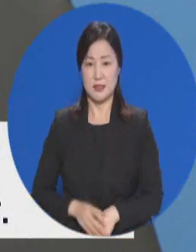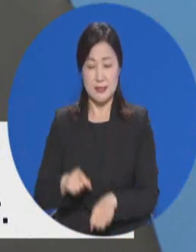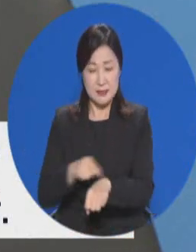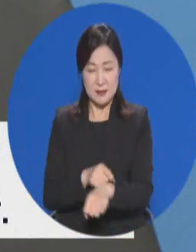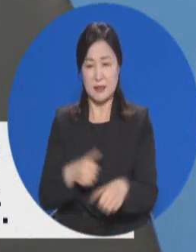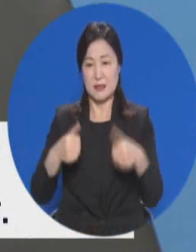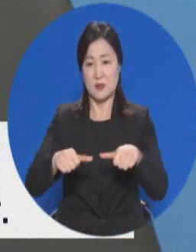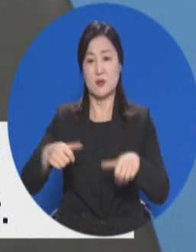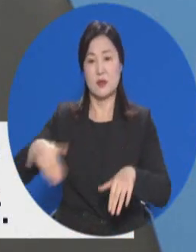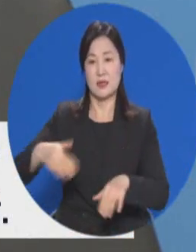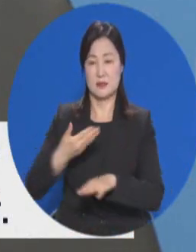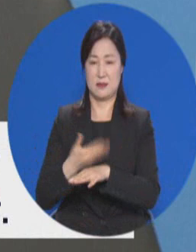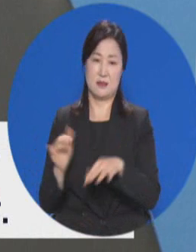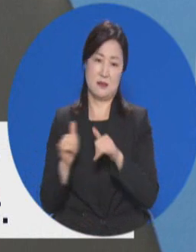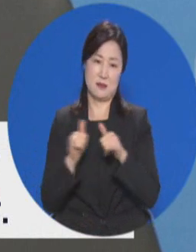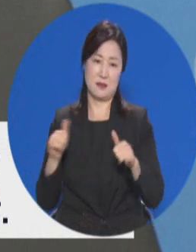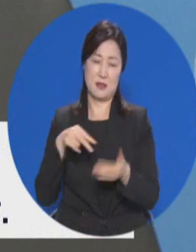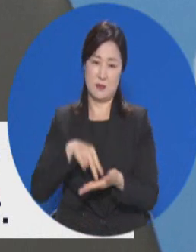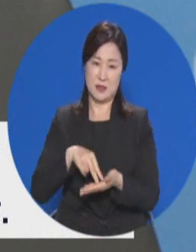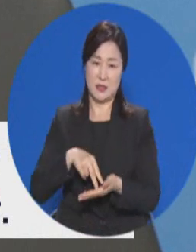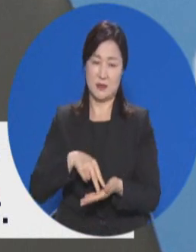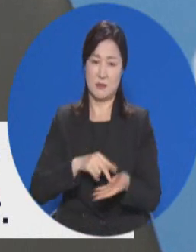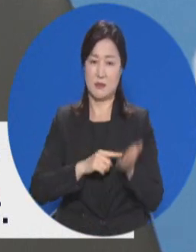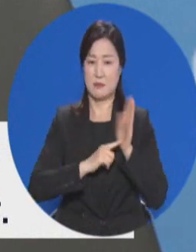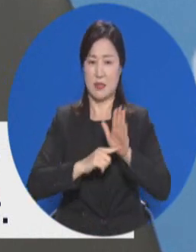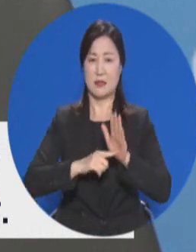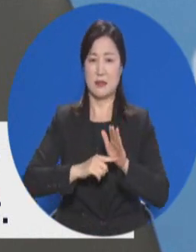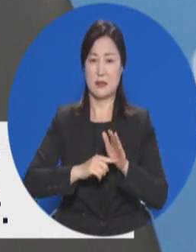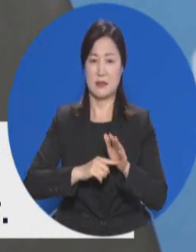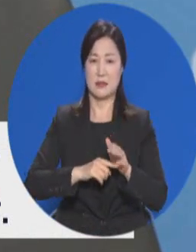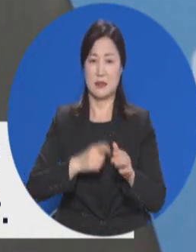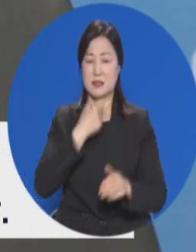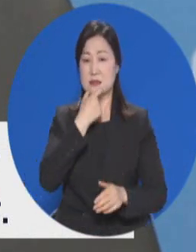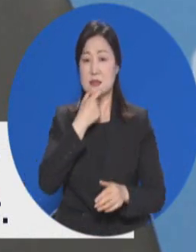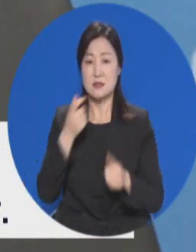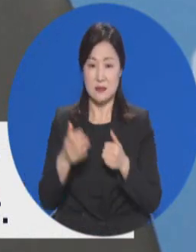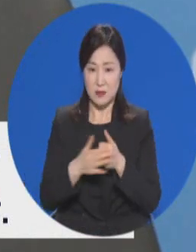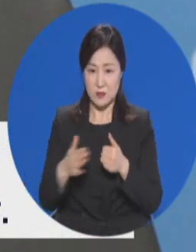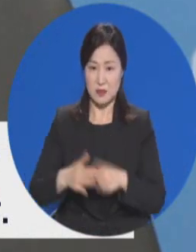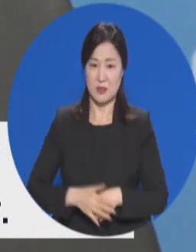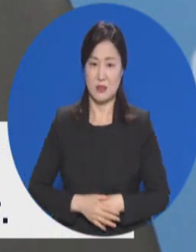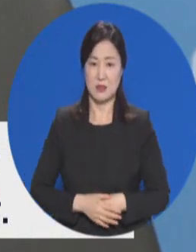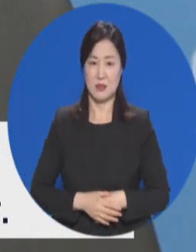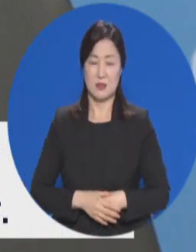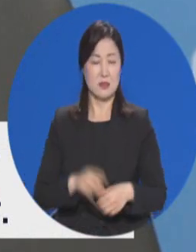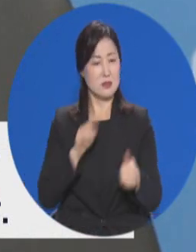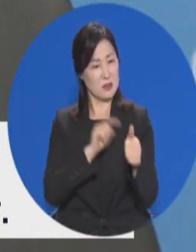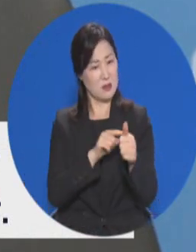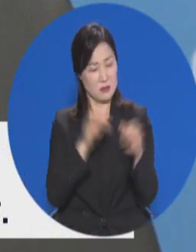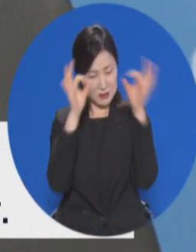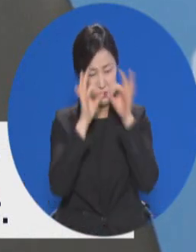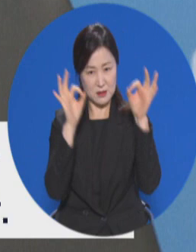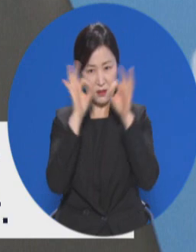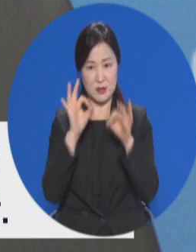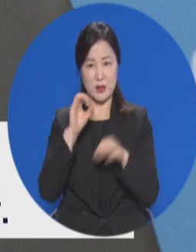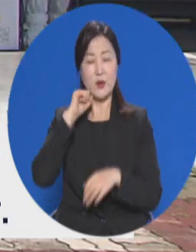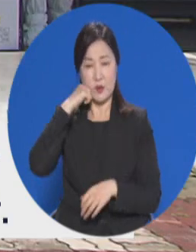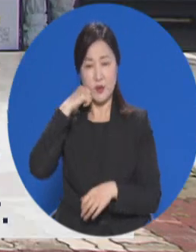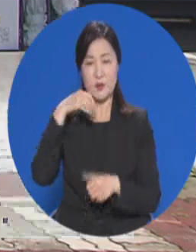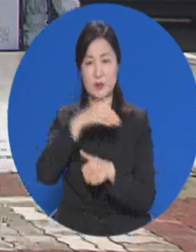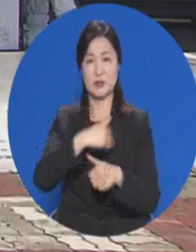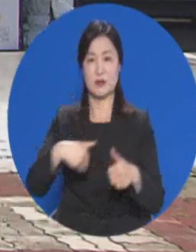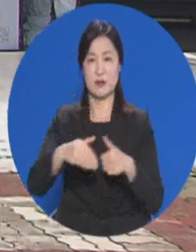이제 미등록 외국인 같은 경우에는 신분을 다 밝히지 않기 때문에 이분들을 찾아내기 굉장히